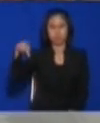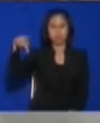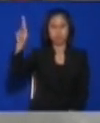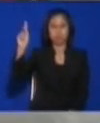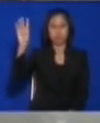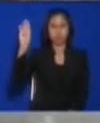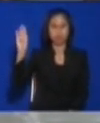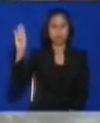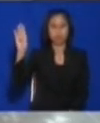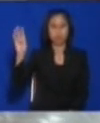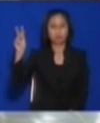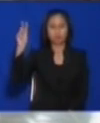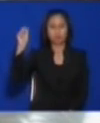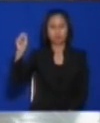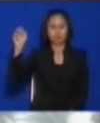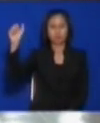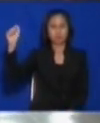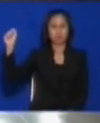PKB dan Nasdem